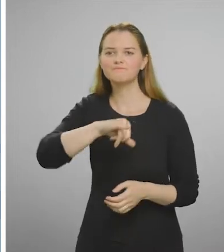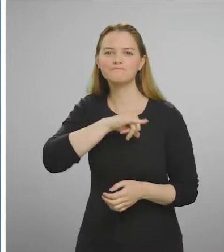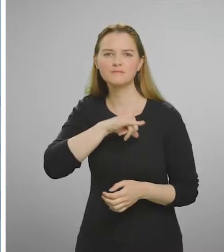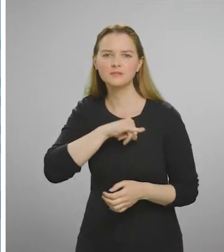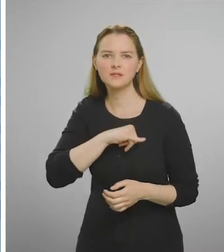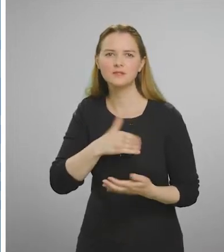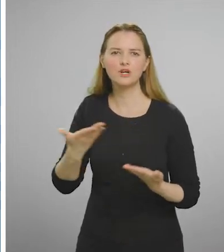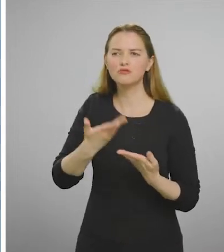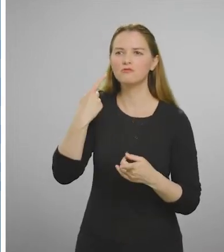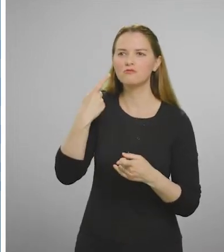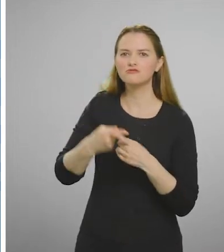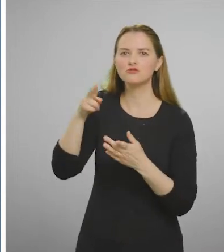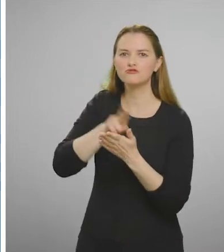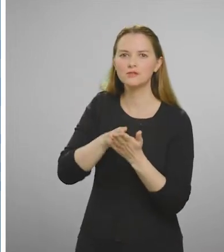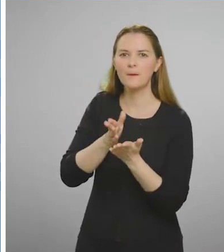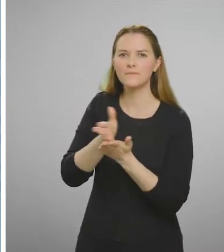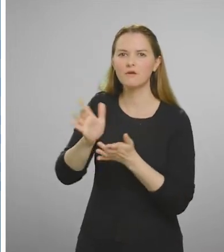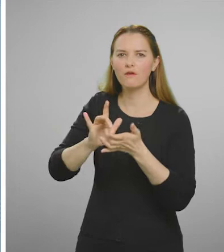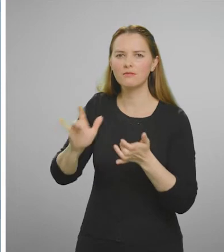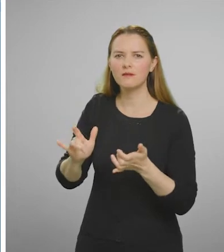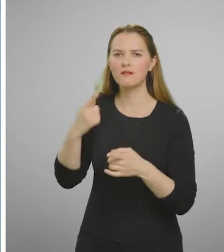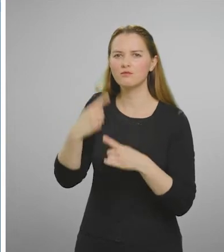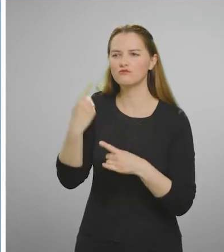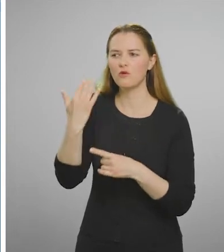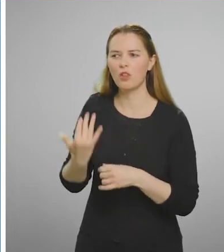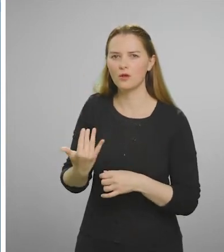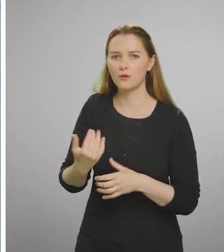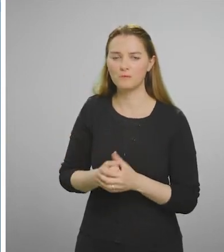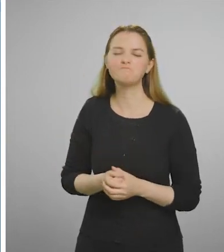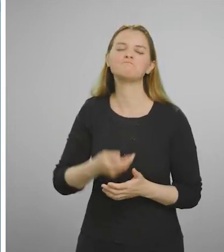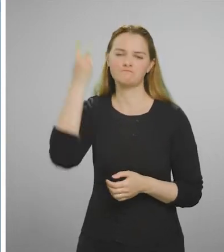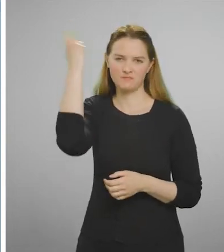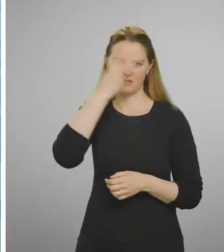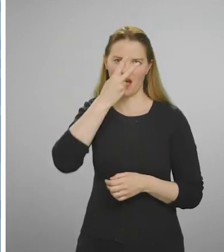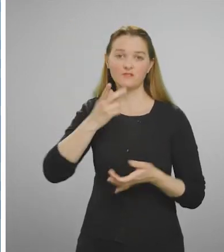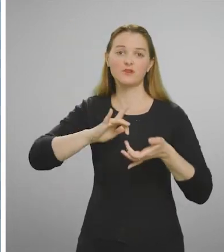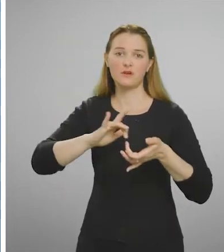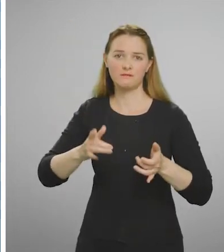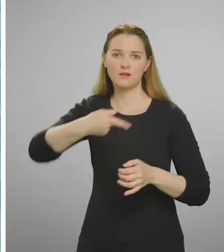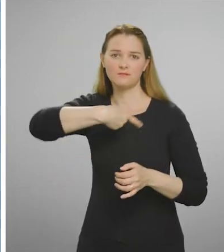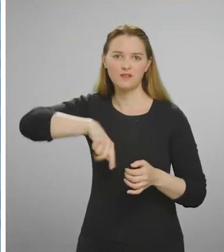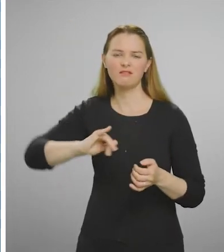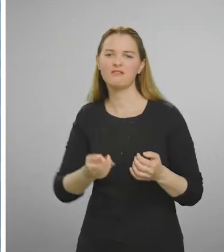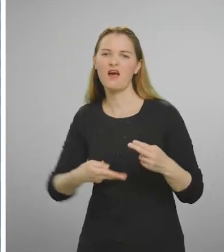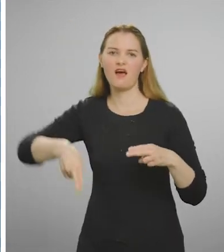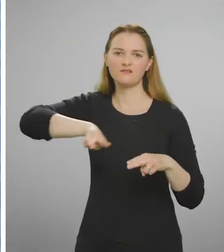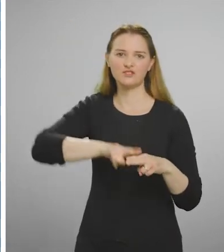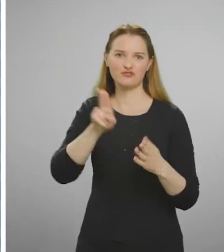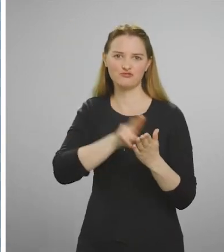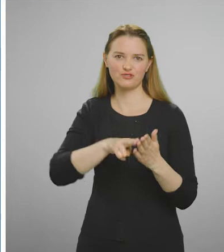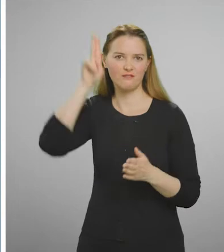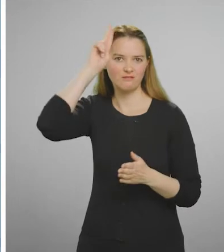zanimljivo provjeriti što se čita putem interneta i u kojoj mjeri. Nije iznenađenje da na internetu najviše čitamo dnevne